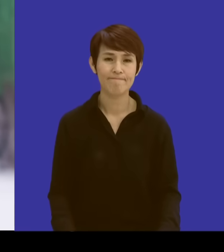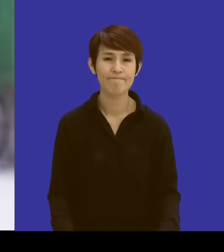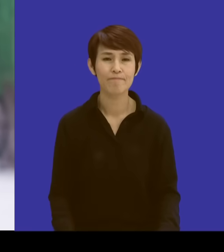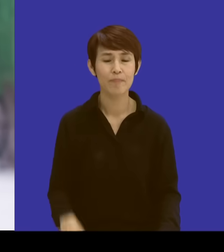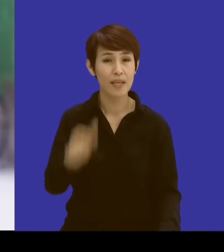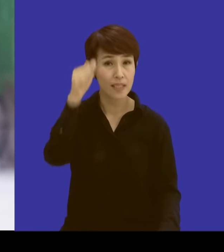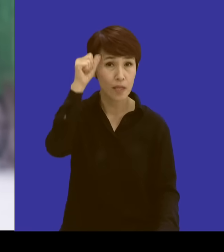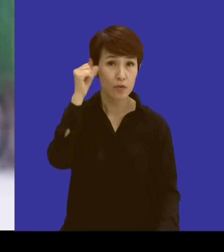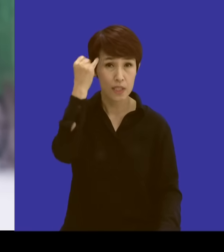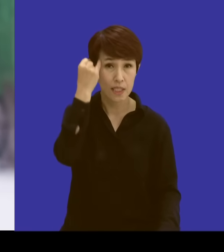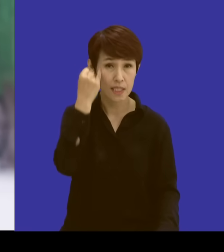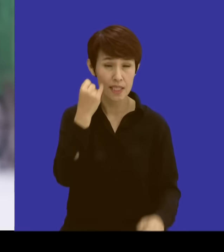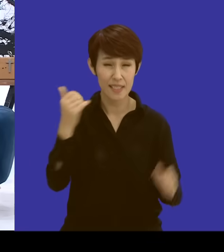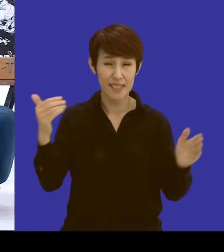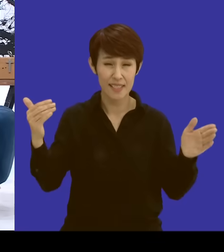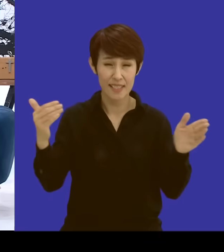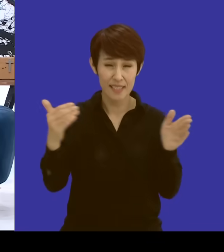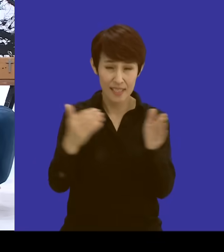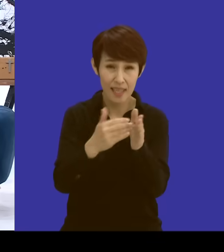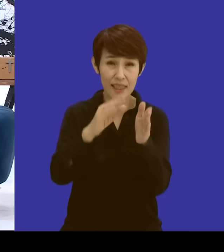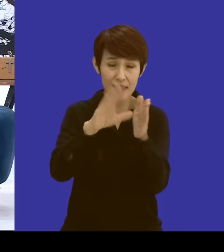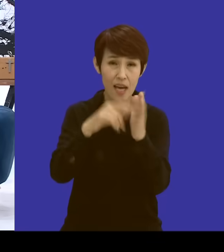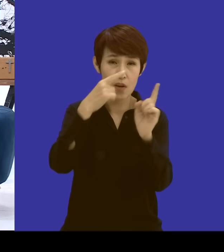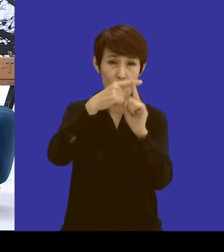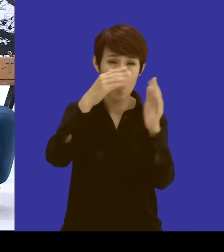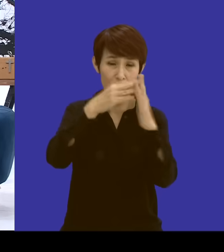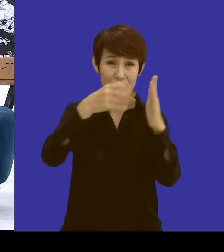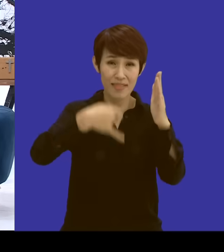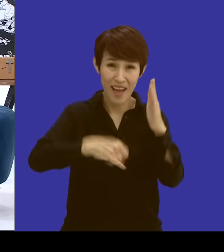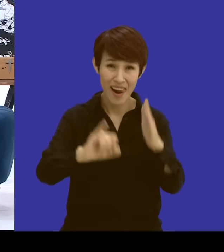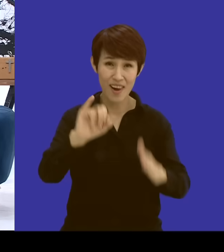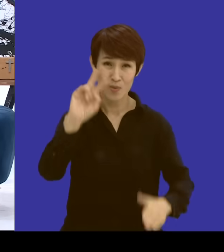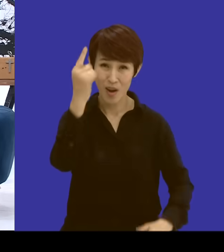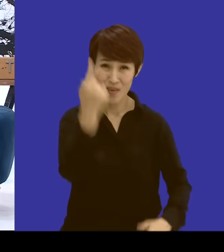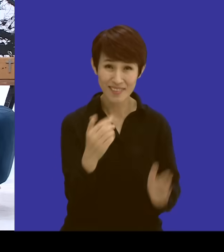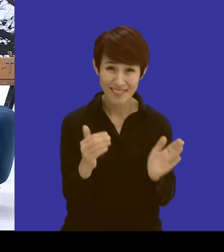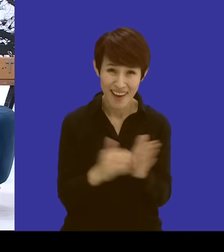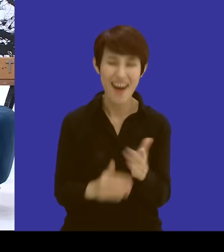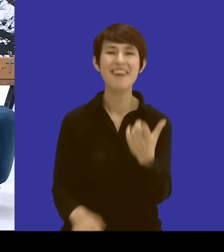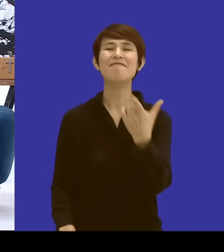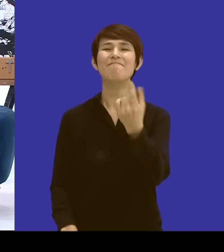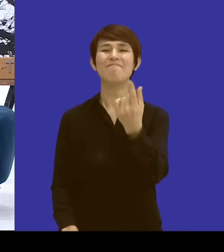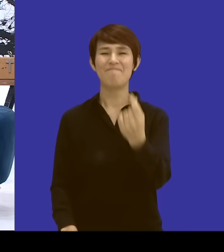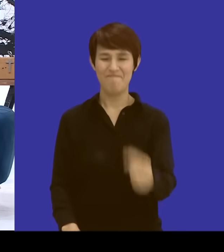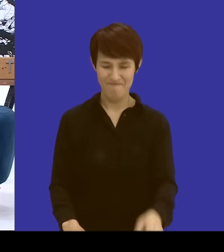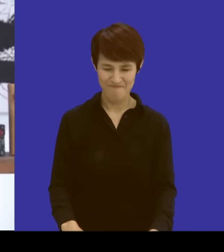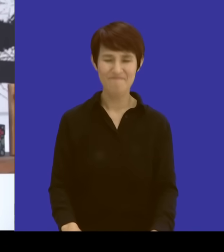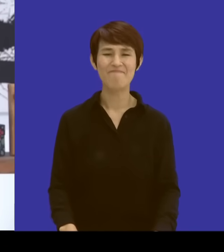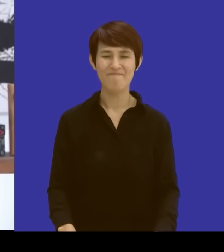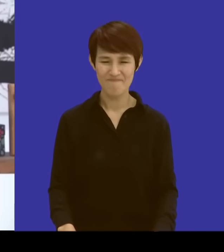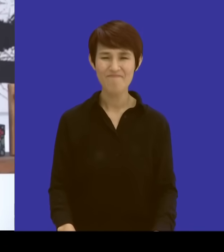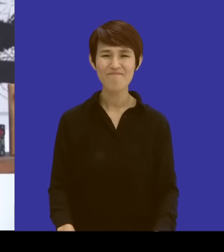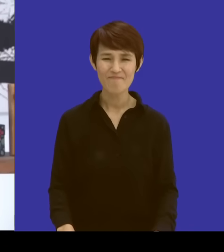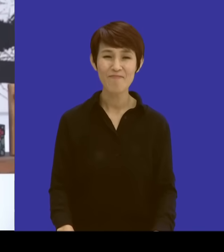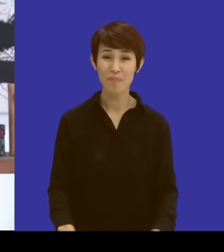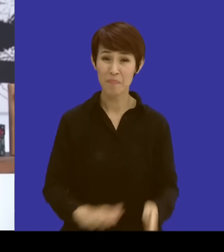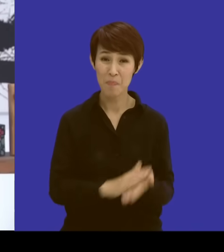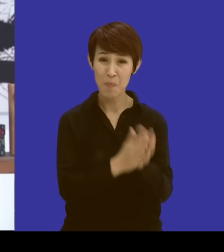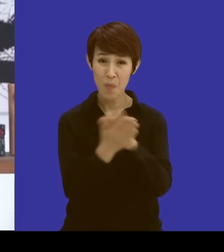이제 사춘기가 끝나가면서 다시 교회 딸로 돌아온 거잖아요. 그렇네요. 많이